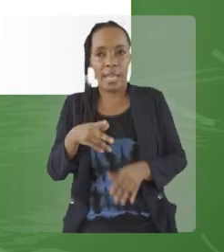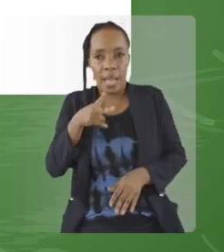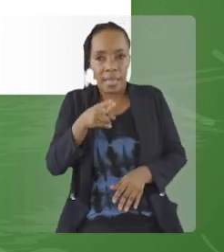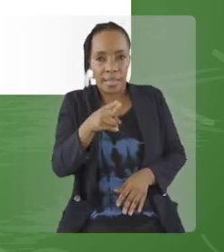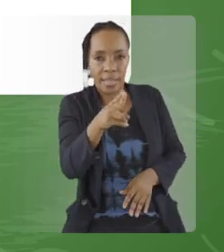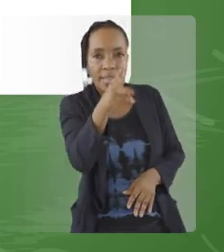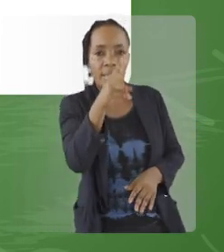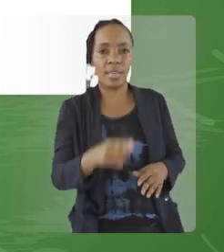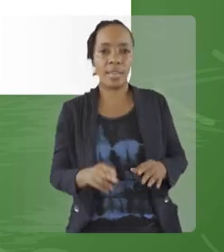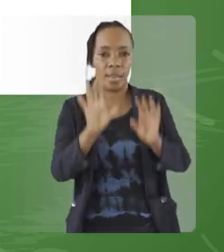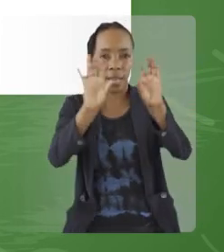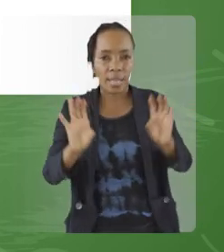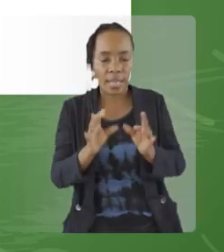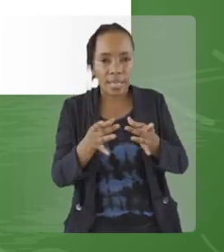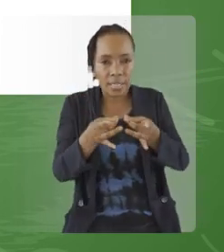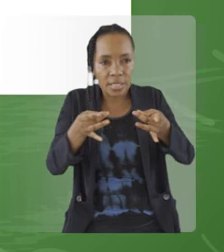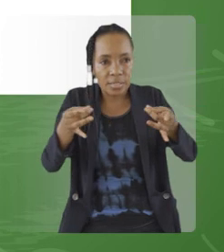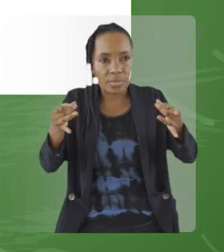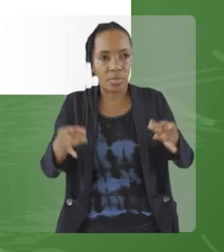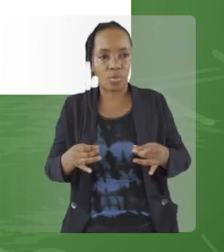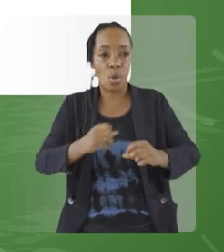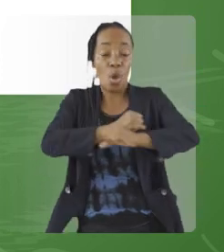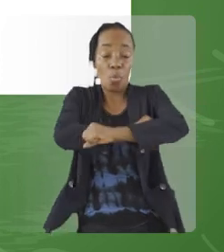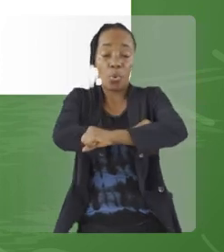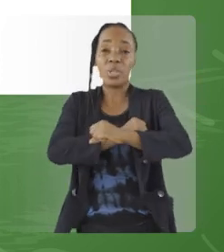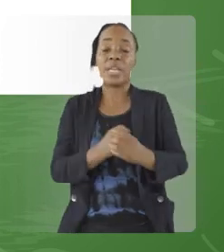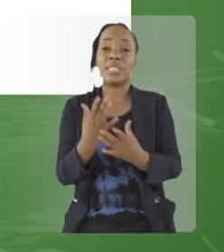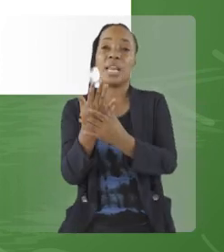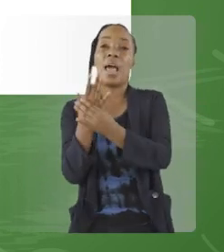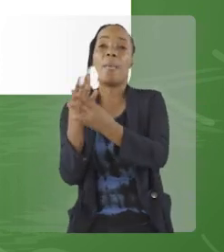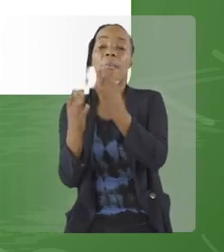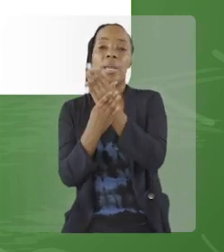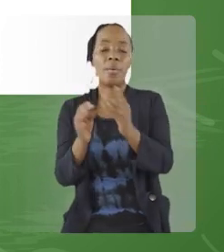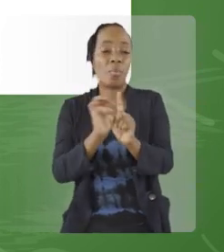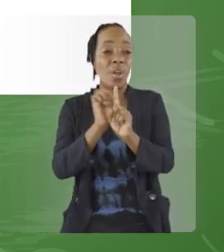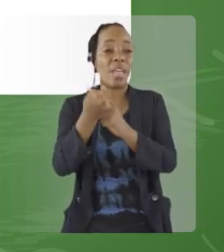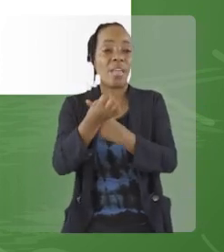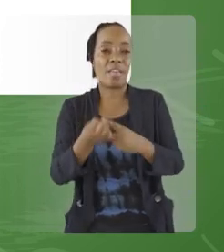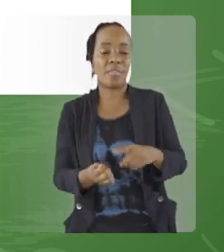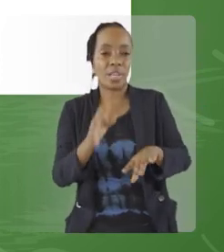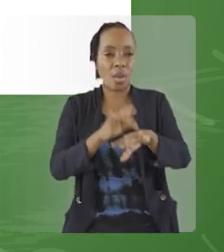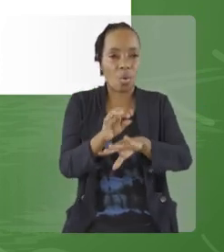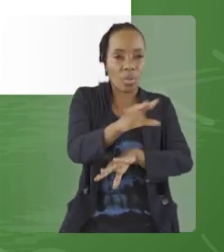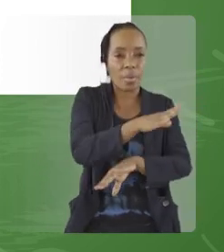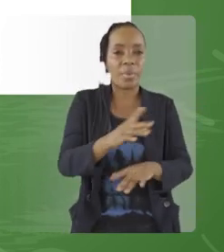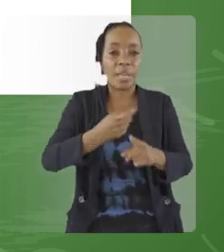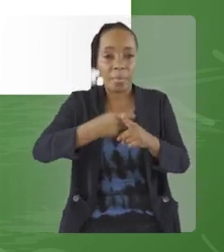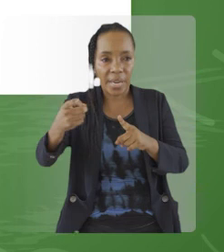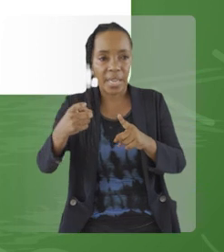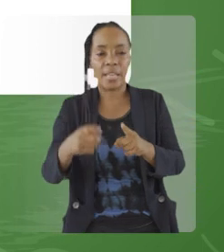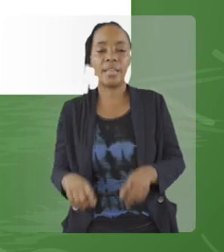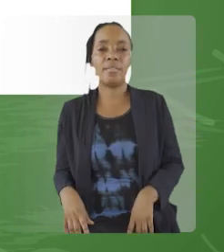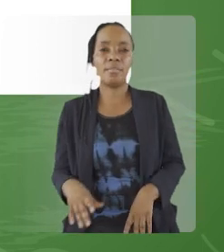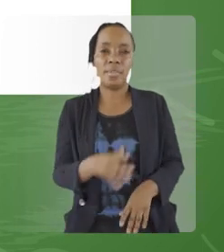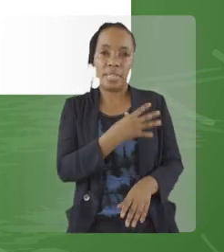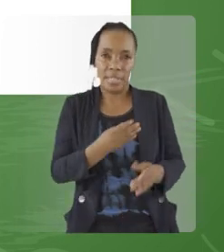compresse, protège les mains pour éviter de contaminer la plaie, sert à